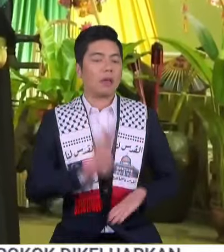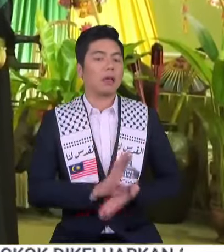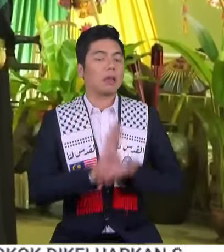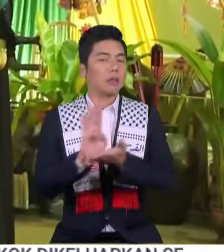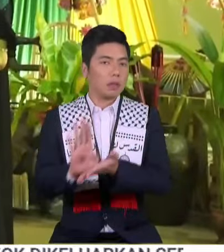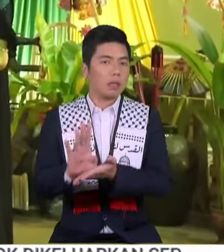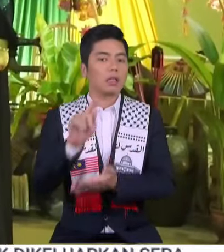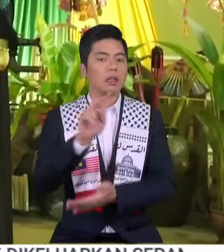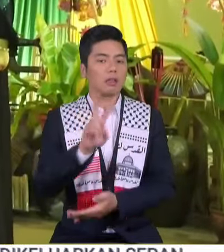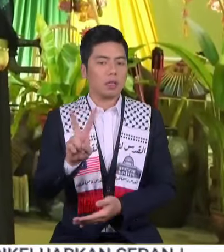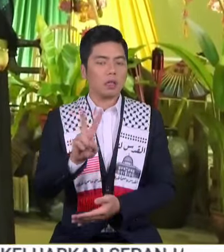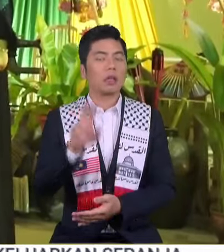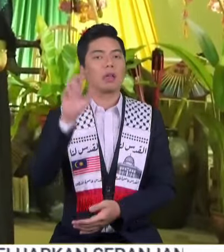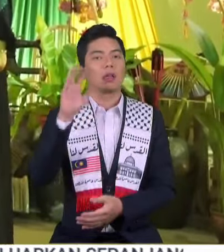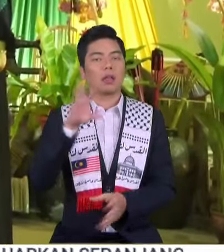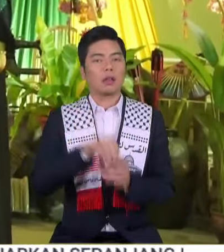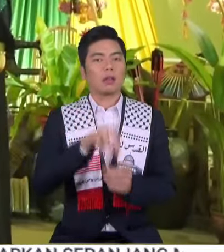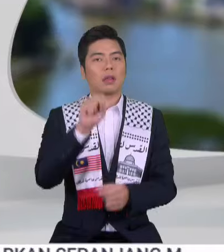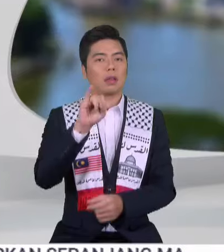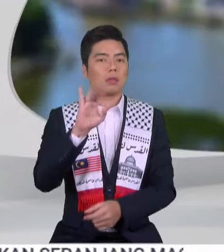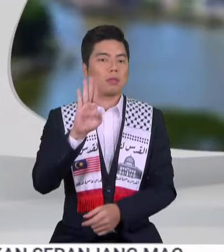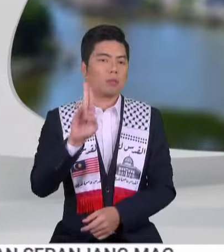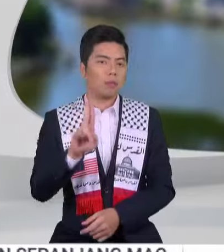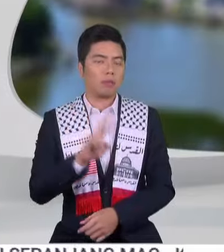SK Abang Ali di Sibu.